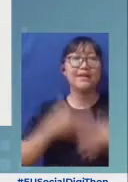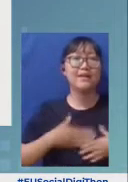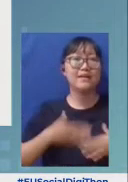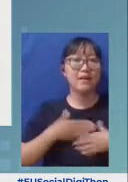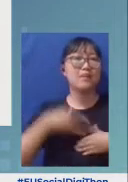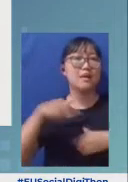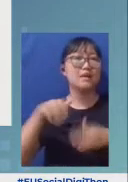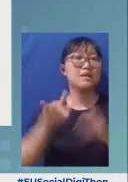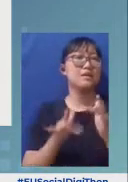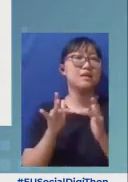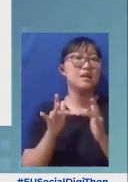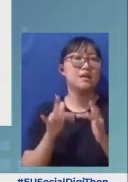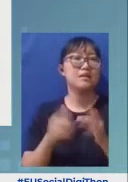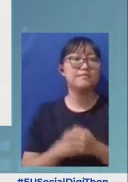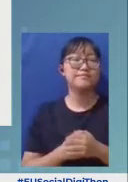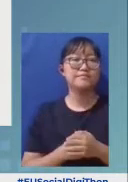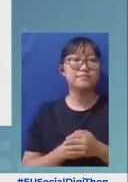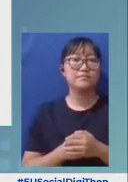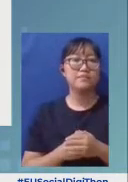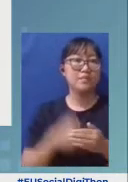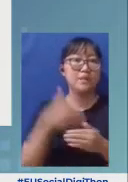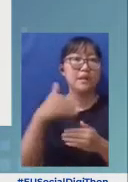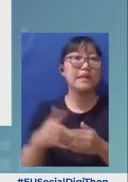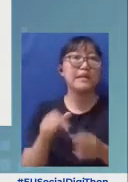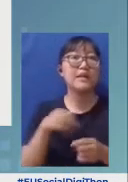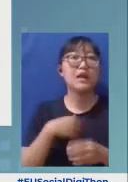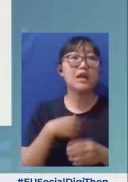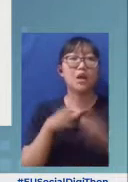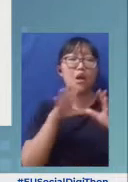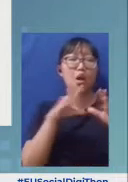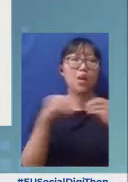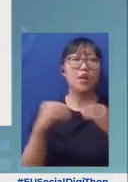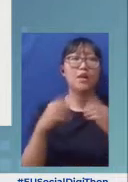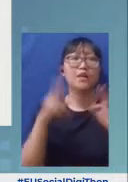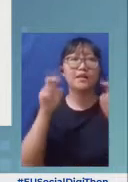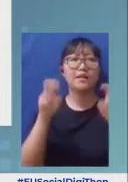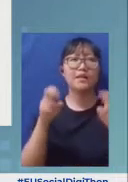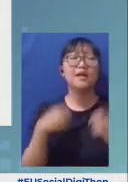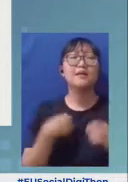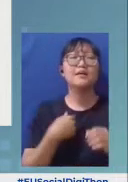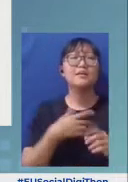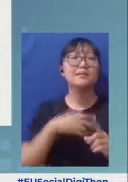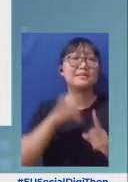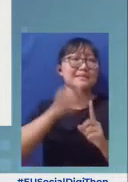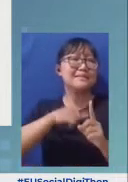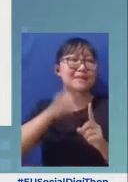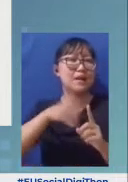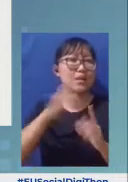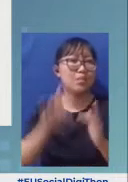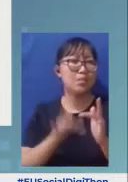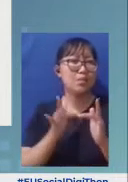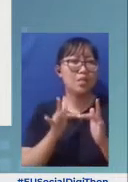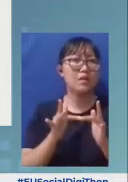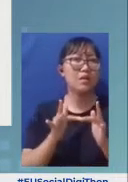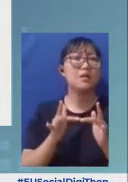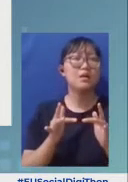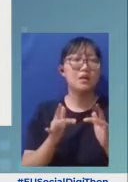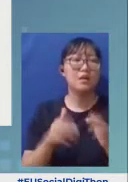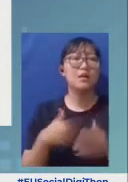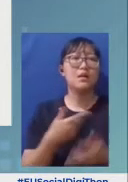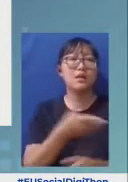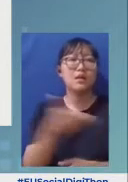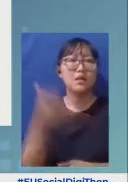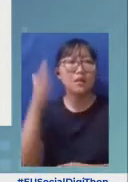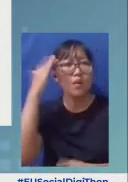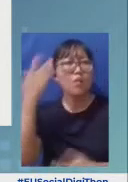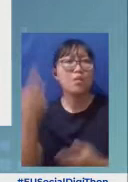tentang cyberbullying ya. Tujuannya apa sih kita berada di sini ya, untuk kita semua tahu nih apa, mengapa, dampak dan